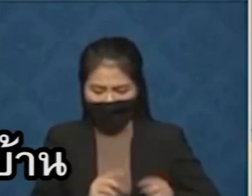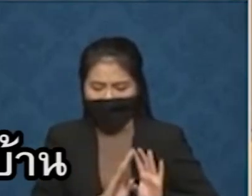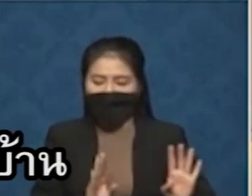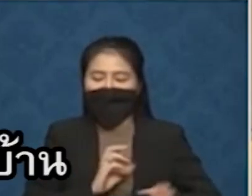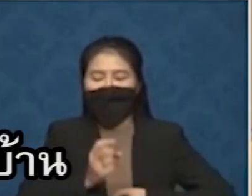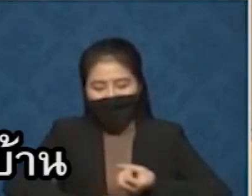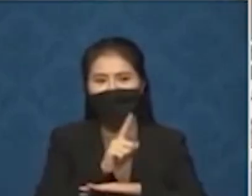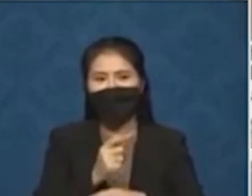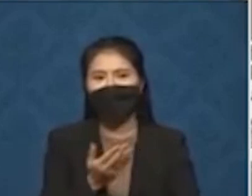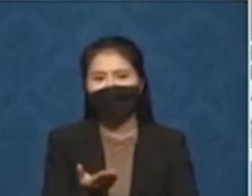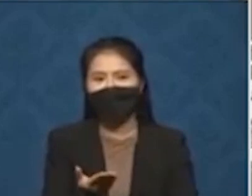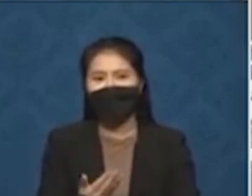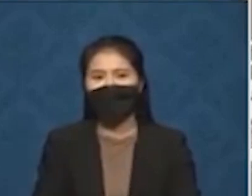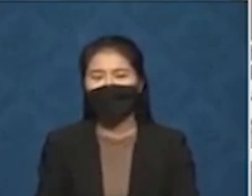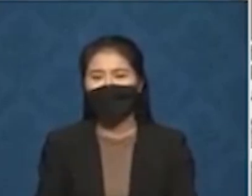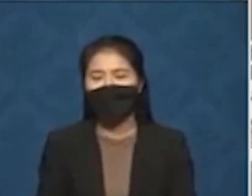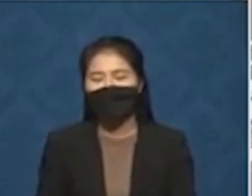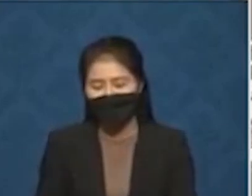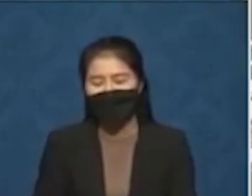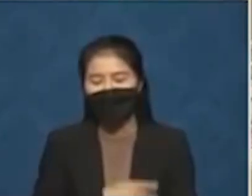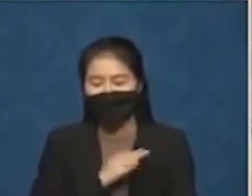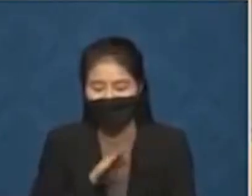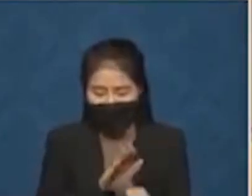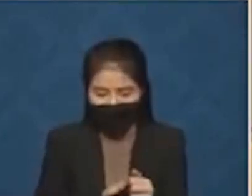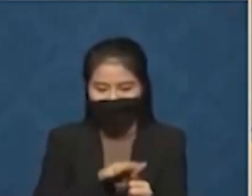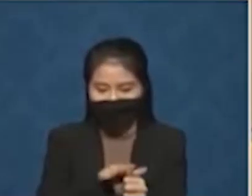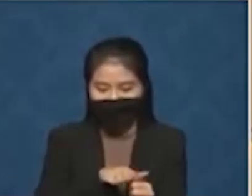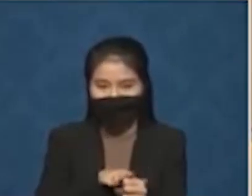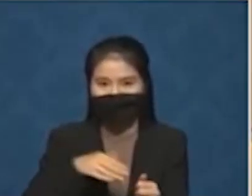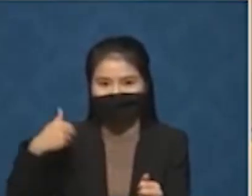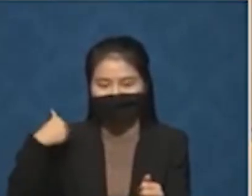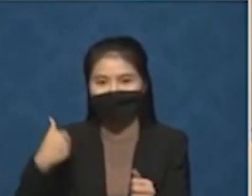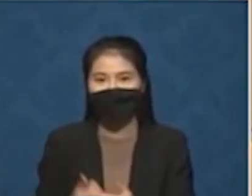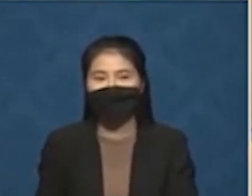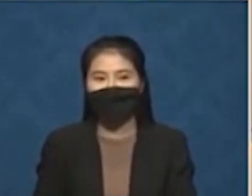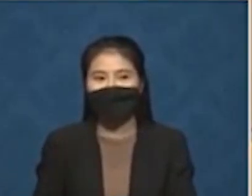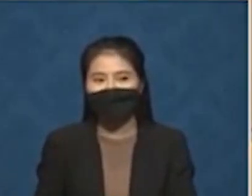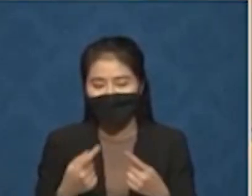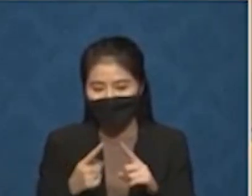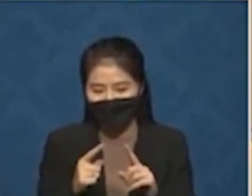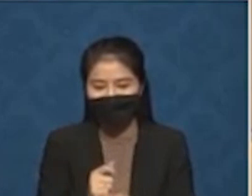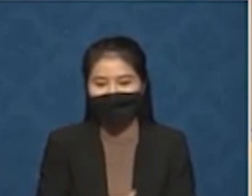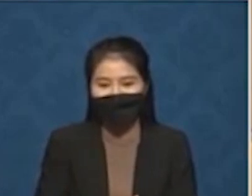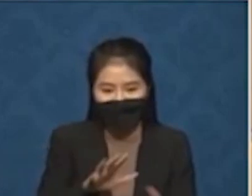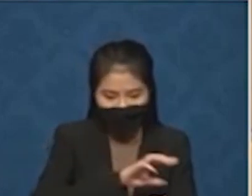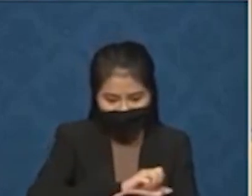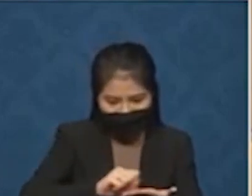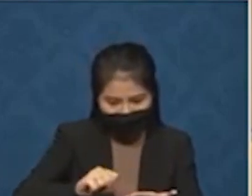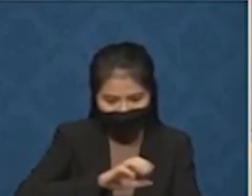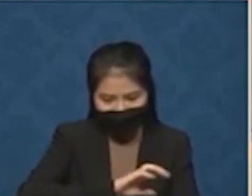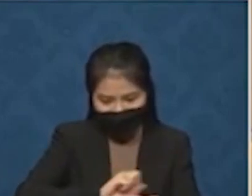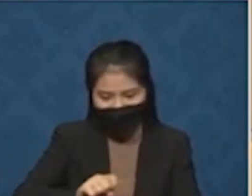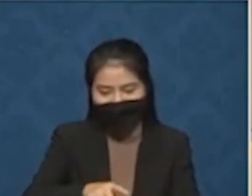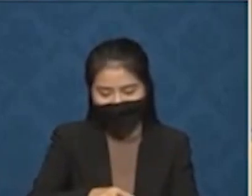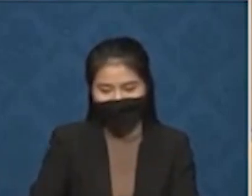ความรู้สึกแทนชาวบ้าน ก็ด้วยความเห็นใจคุณชวนก็บอกเห็นใจแต่ว่าเมื่อทำแบบนี้แล้วก็ต้องทำความสะ